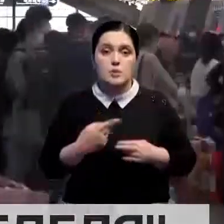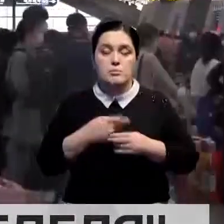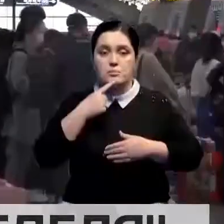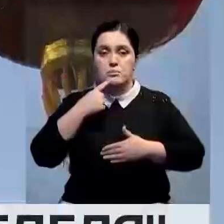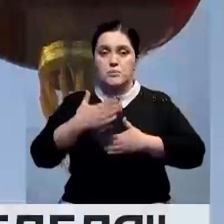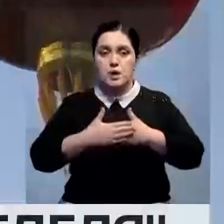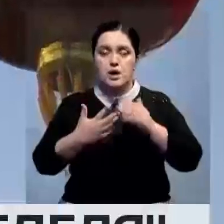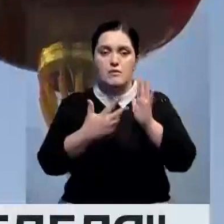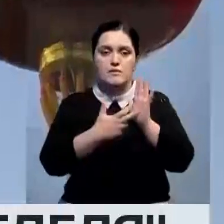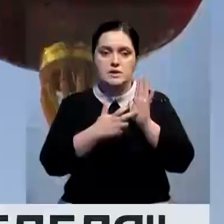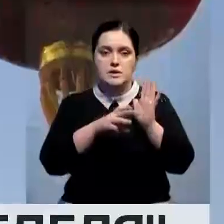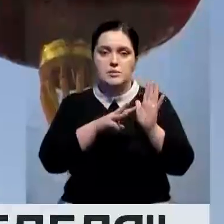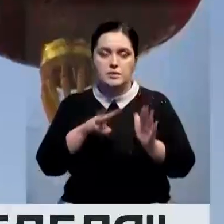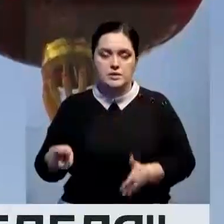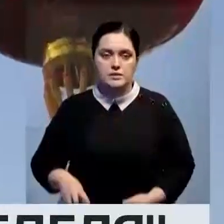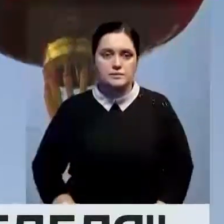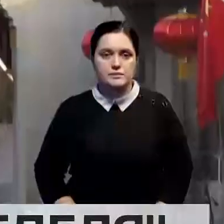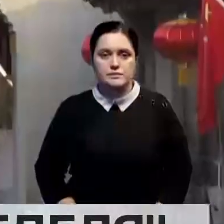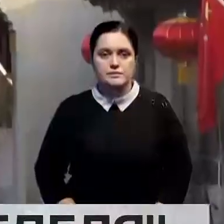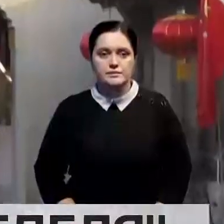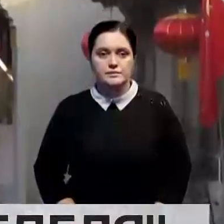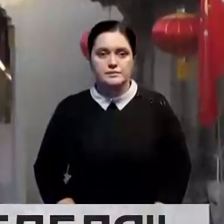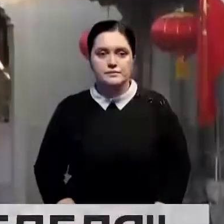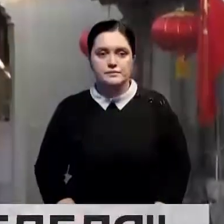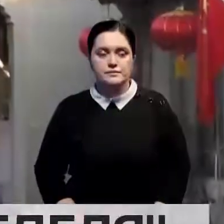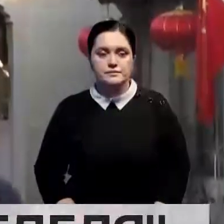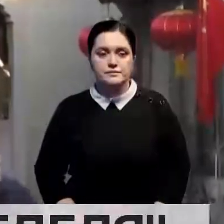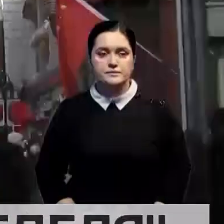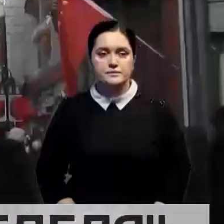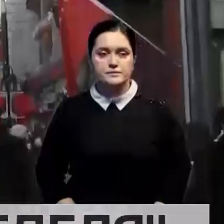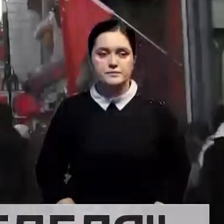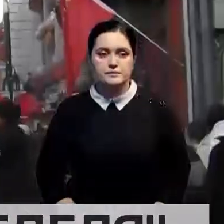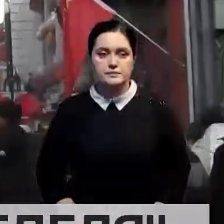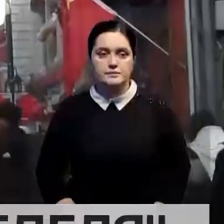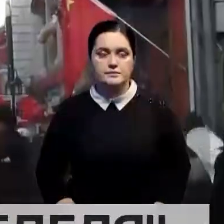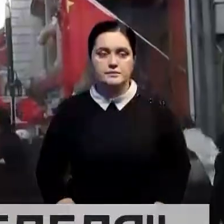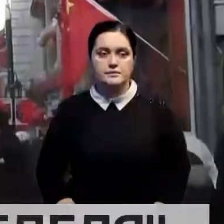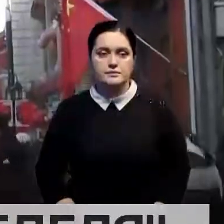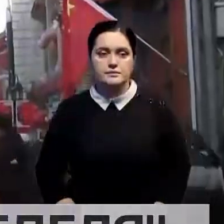приблизилась к 800 миллионам. Патагоз Сыргабаева, Владимир Грабарь, Хабар 24 из Китая.